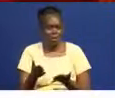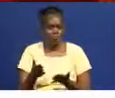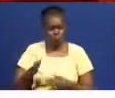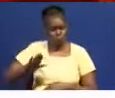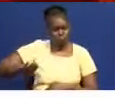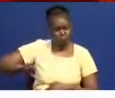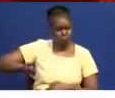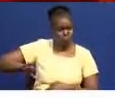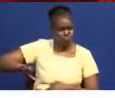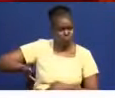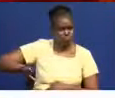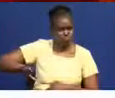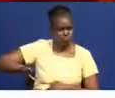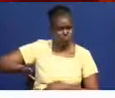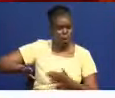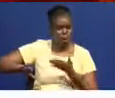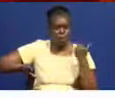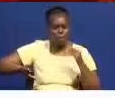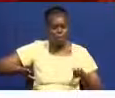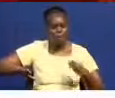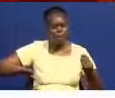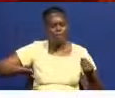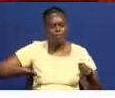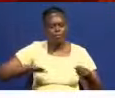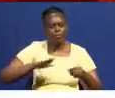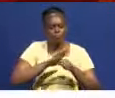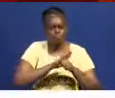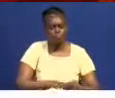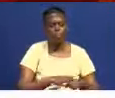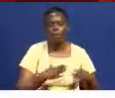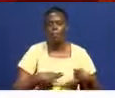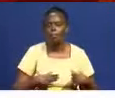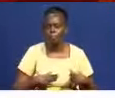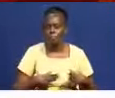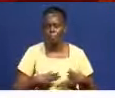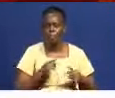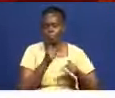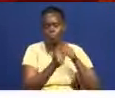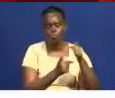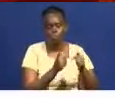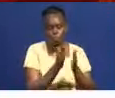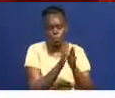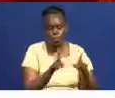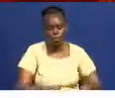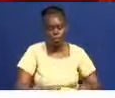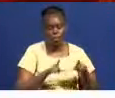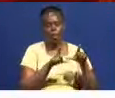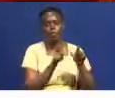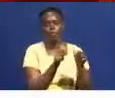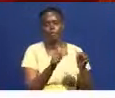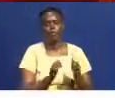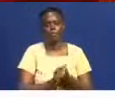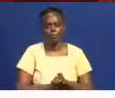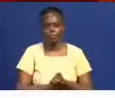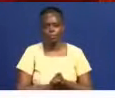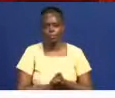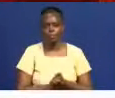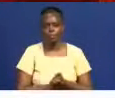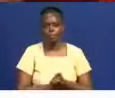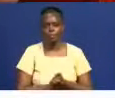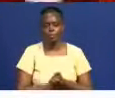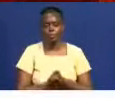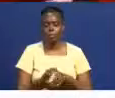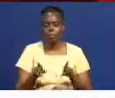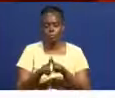hivi sasa ukae kando, wapewe wale ambao hawajiwezi, ili waweze kuendelea na maisha yao kisawa sawa. Ama ile pesa